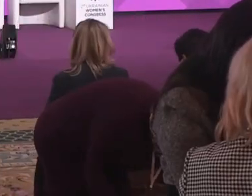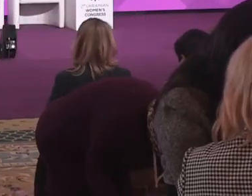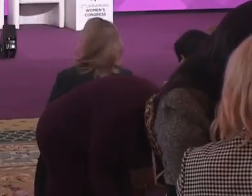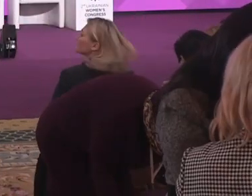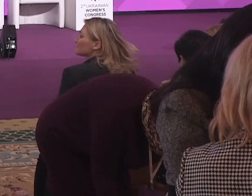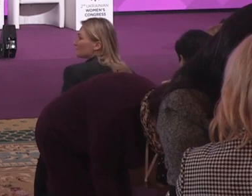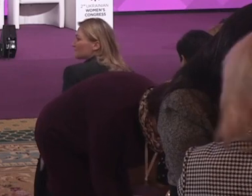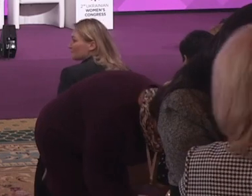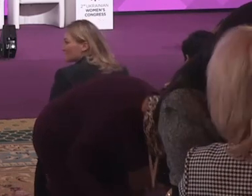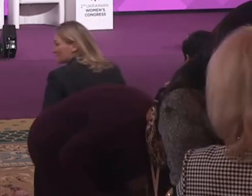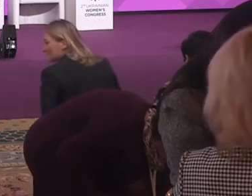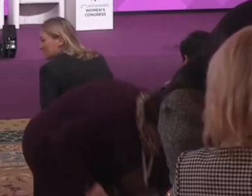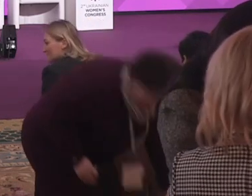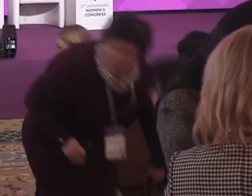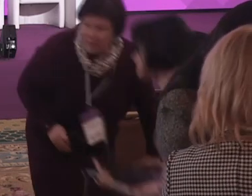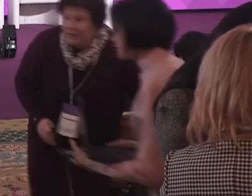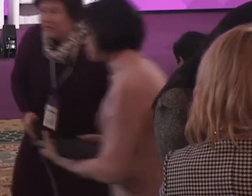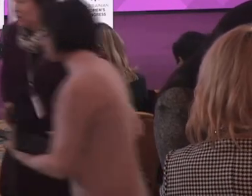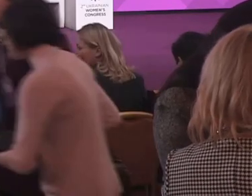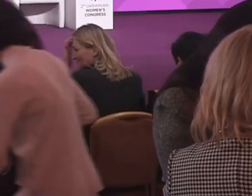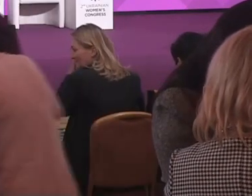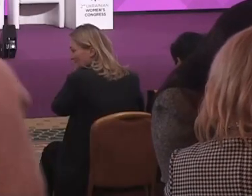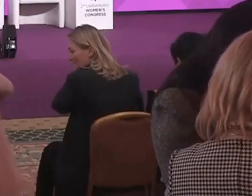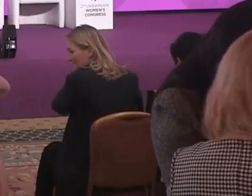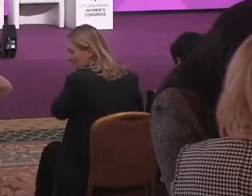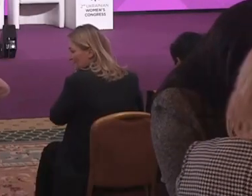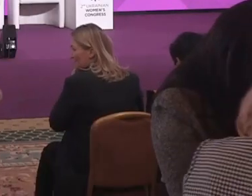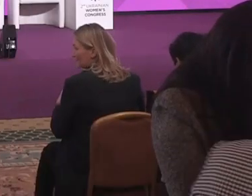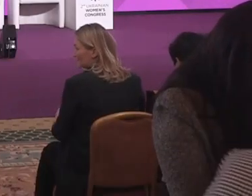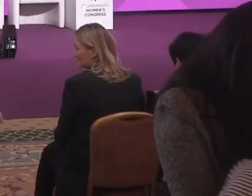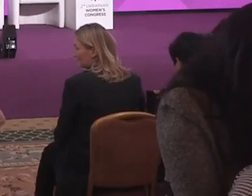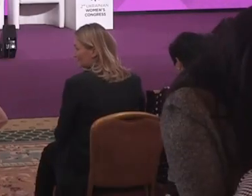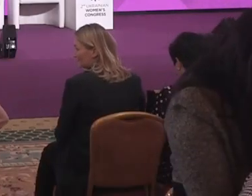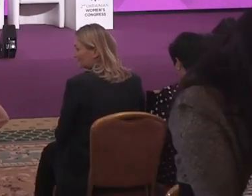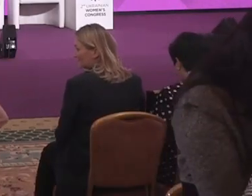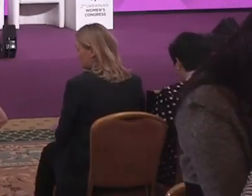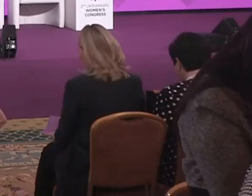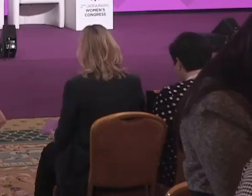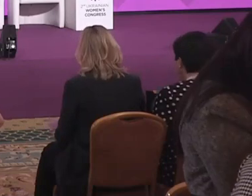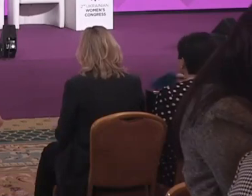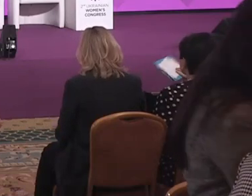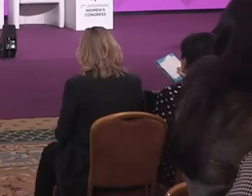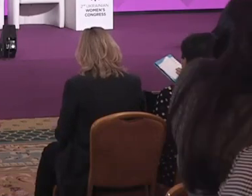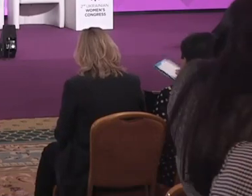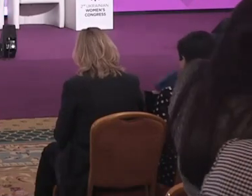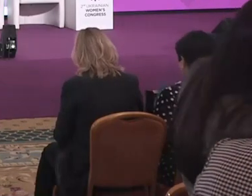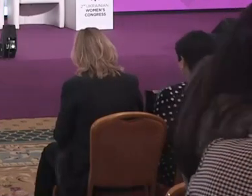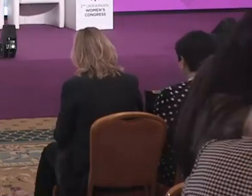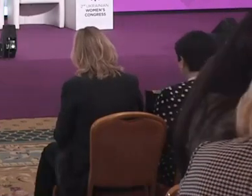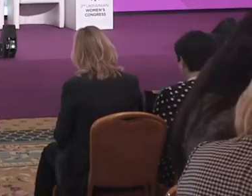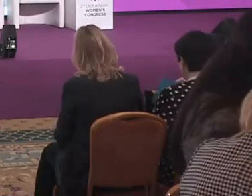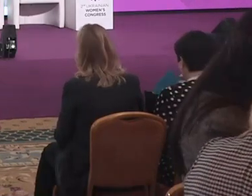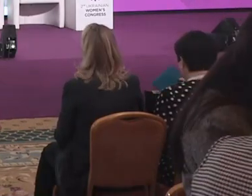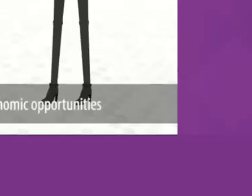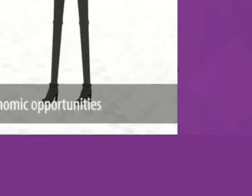на ринку праці та гендерним розривам в оплаті, просування по кар'єрі. Увага на екран! Ladies and